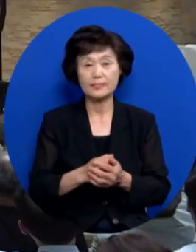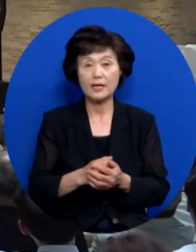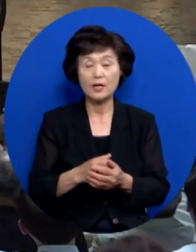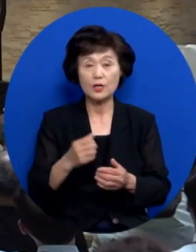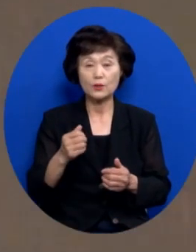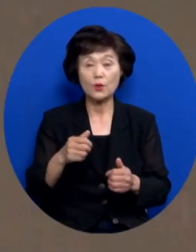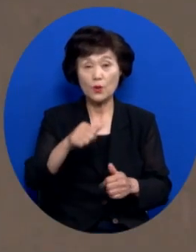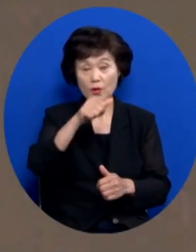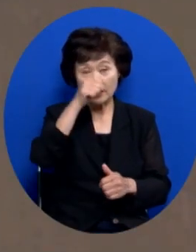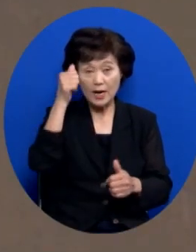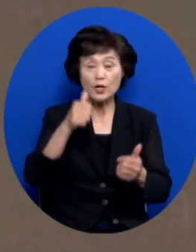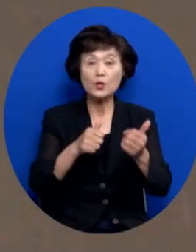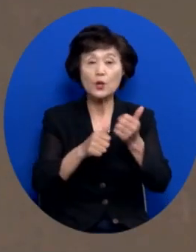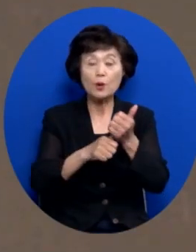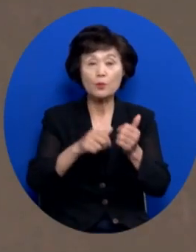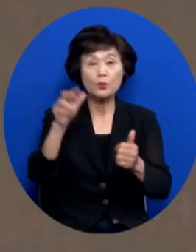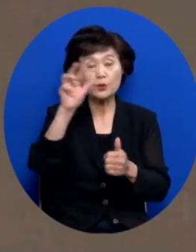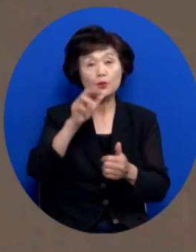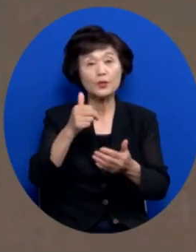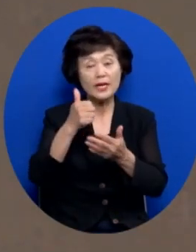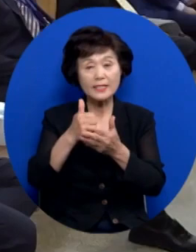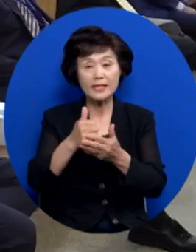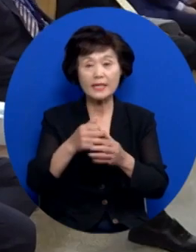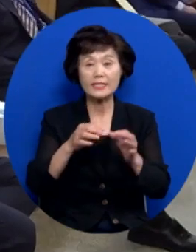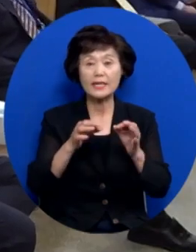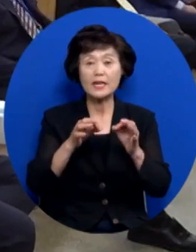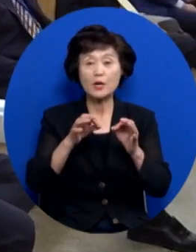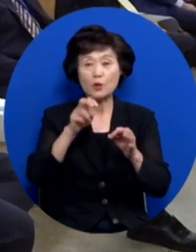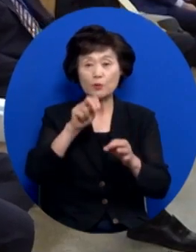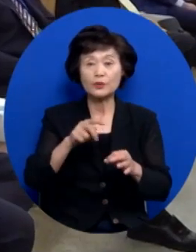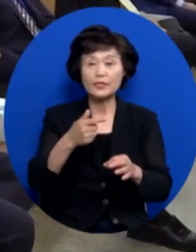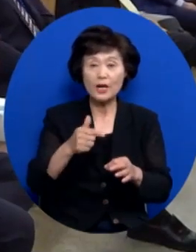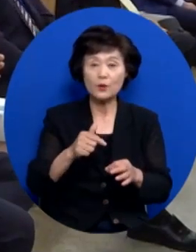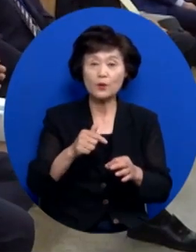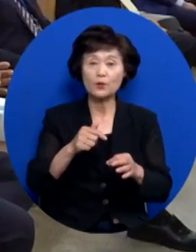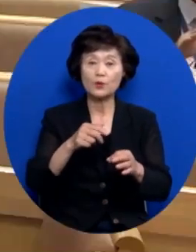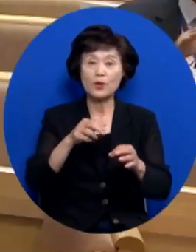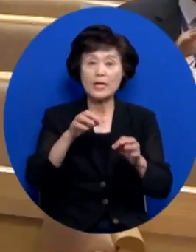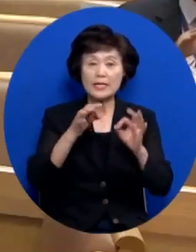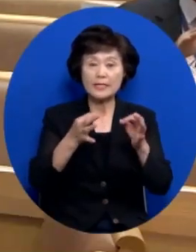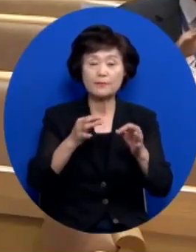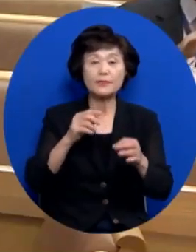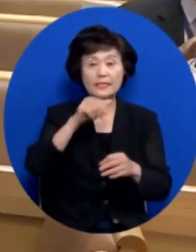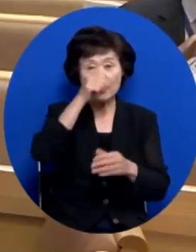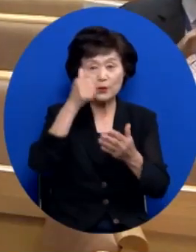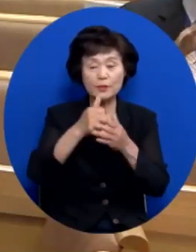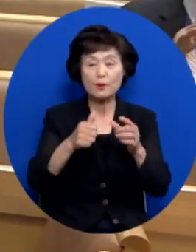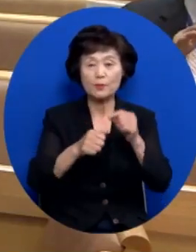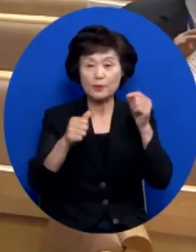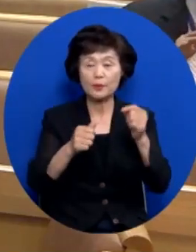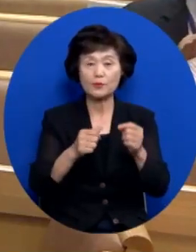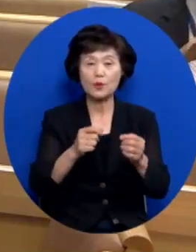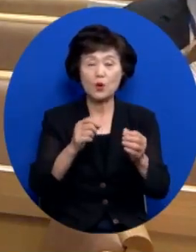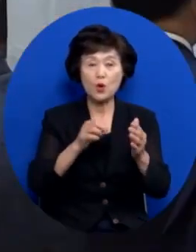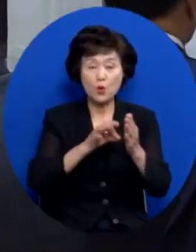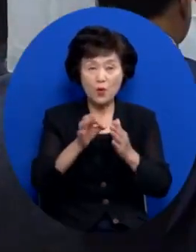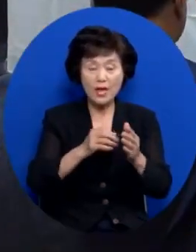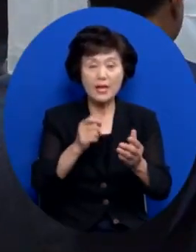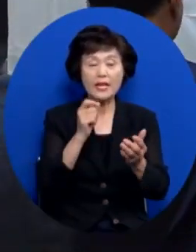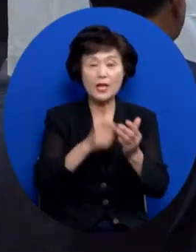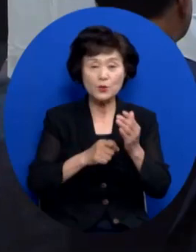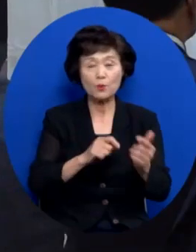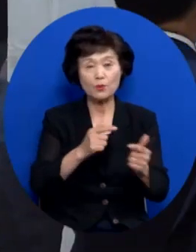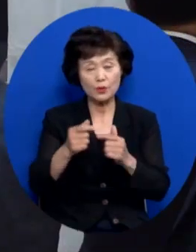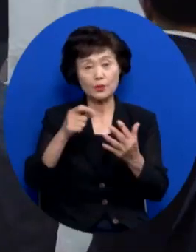부총회장에는 구성교회 김종호 장로가 선출됐으며 서기, 회계 등 신임 임원들을 선출했습니다. 교단